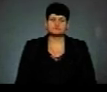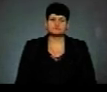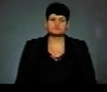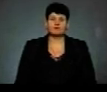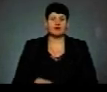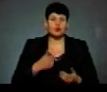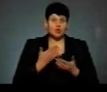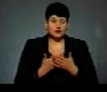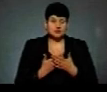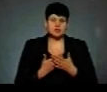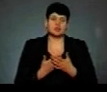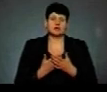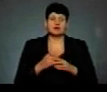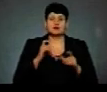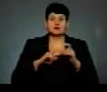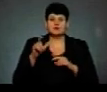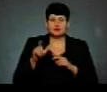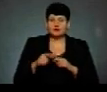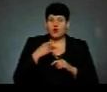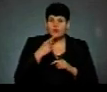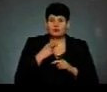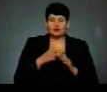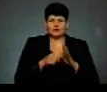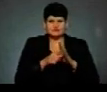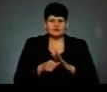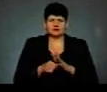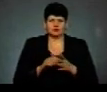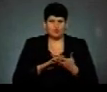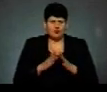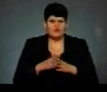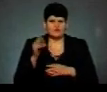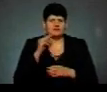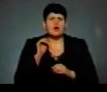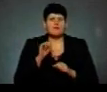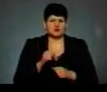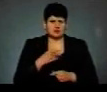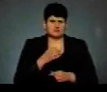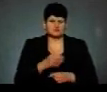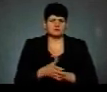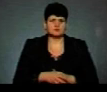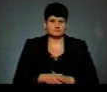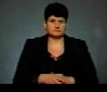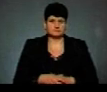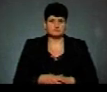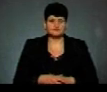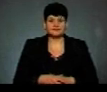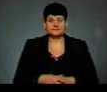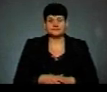Отже, студент іноземний говорить про тиски, про умови навчання, як можете охарактеризувати?